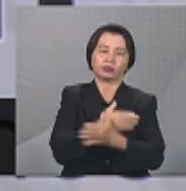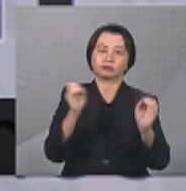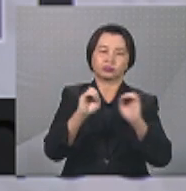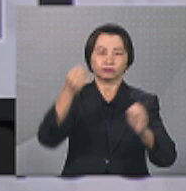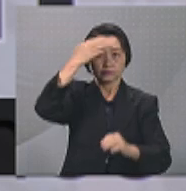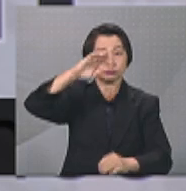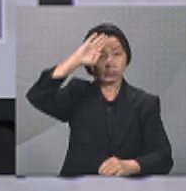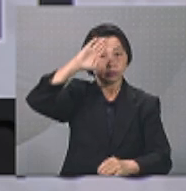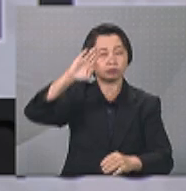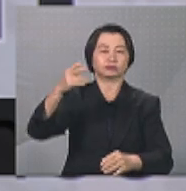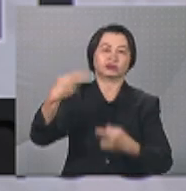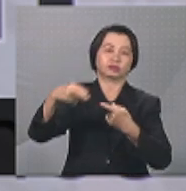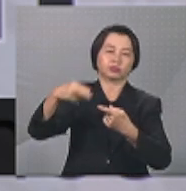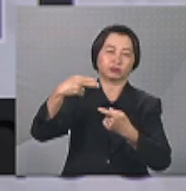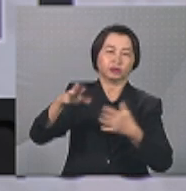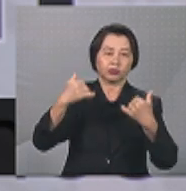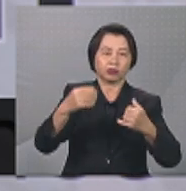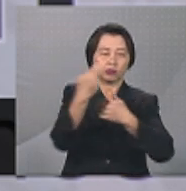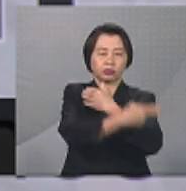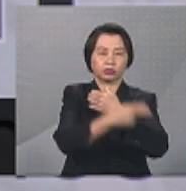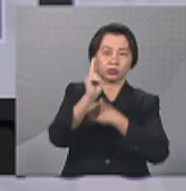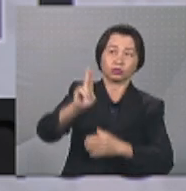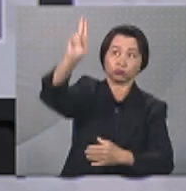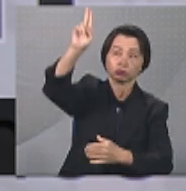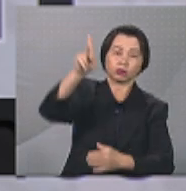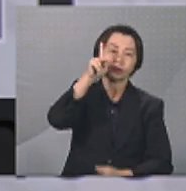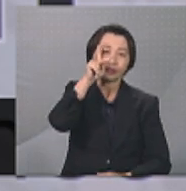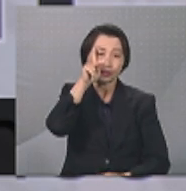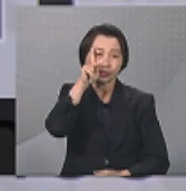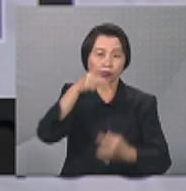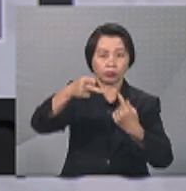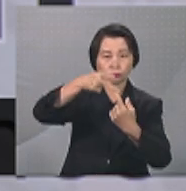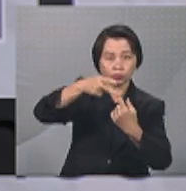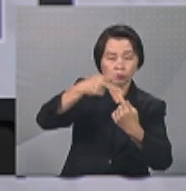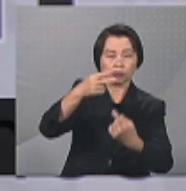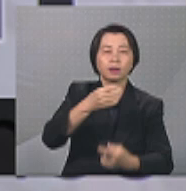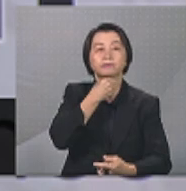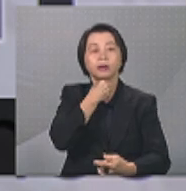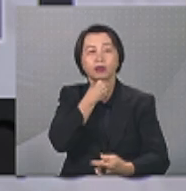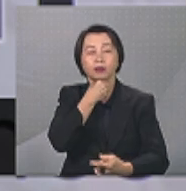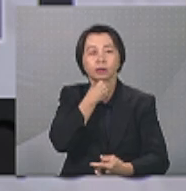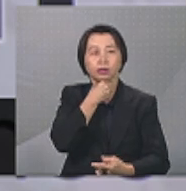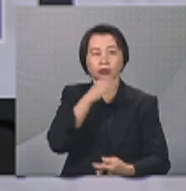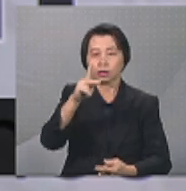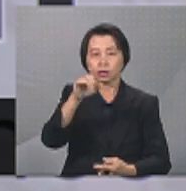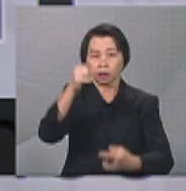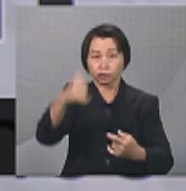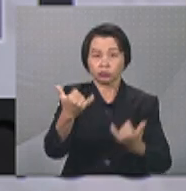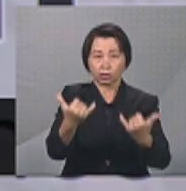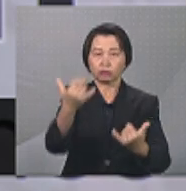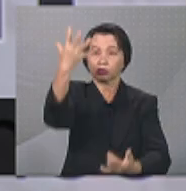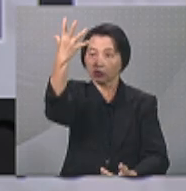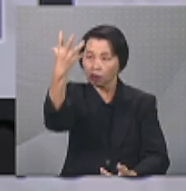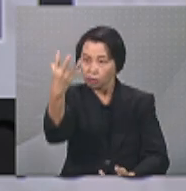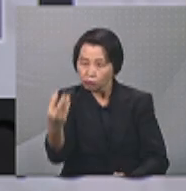pun sekarang ni negeri-negeri di utara contohnya Kedah, Pulau Pinang dan Perak dah kes pun dah berkurangan. Jadi kita